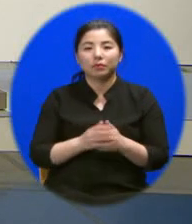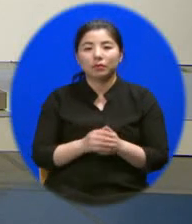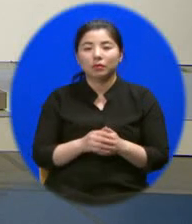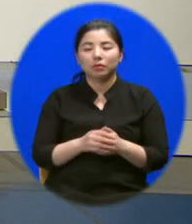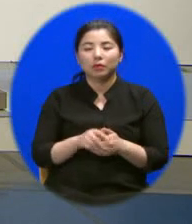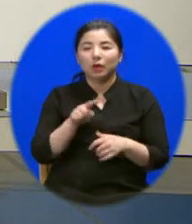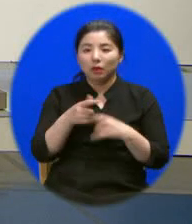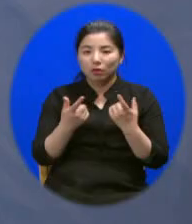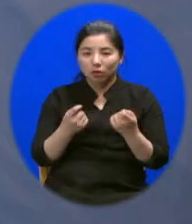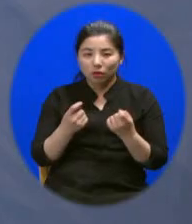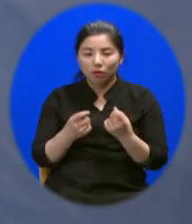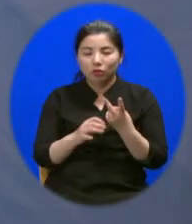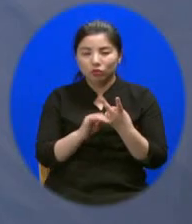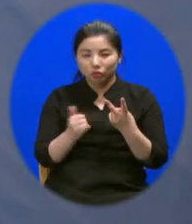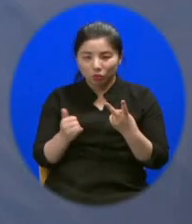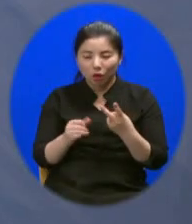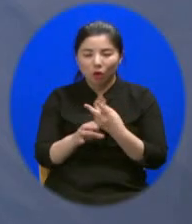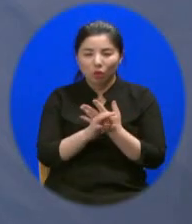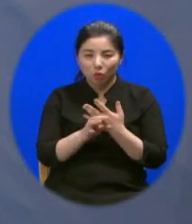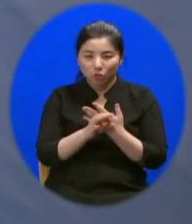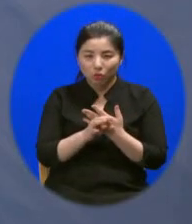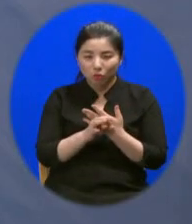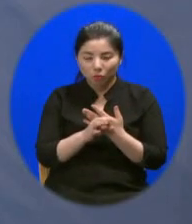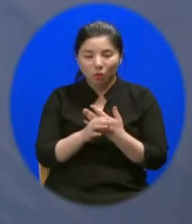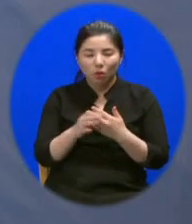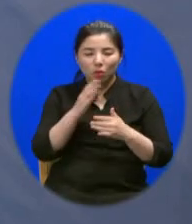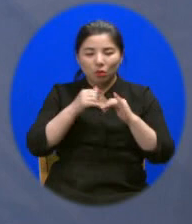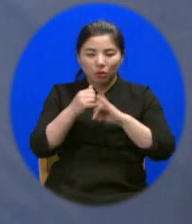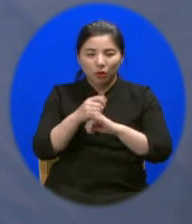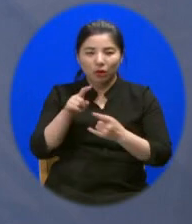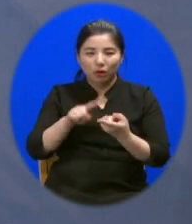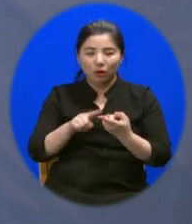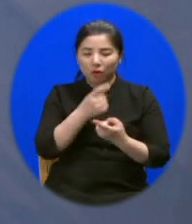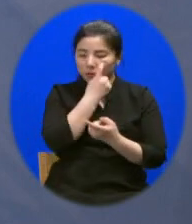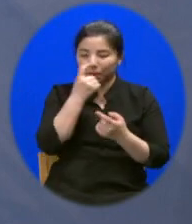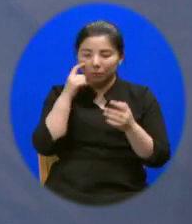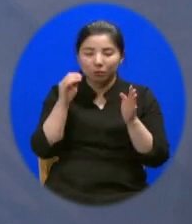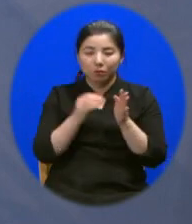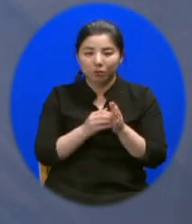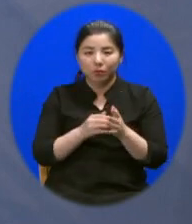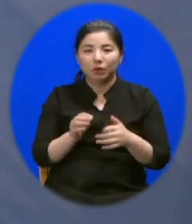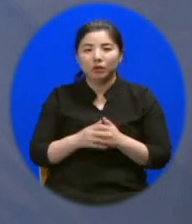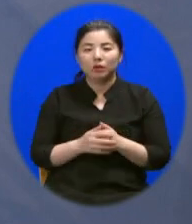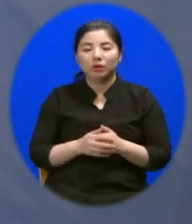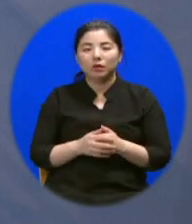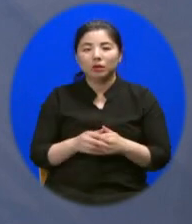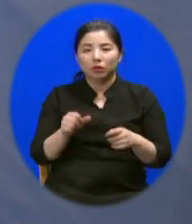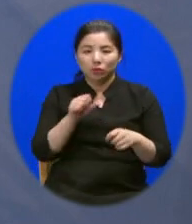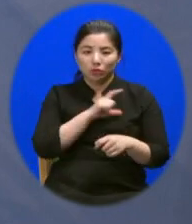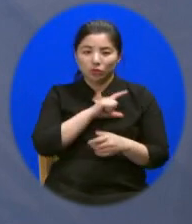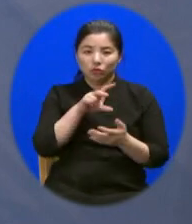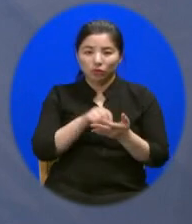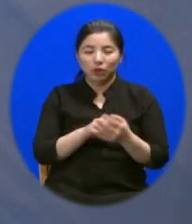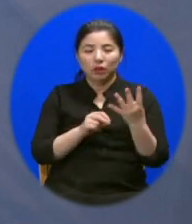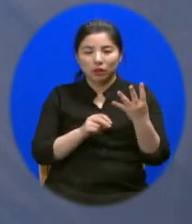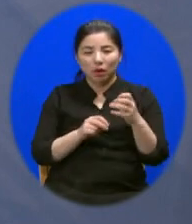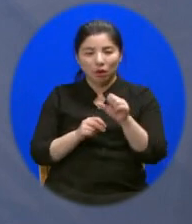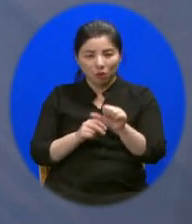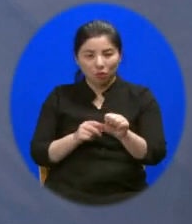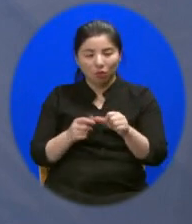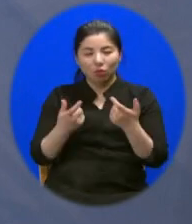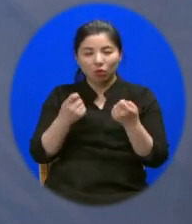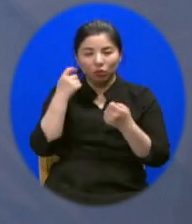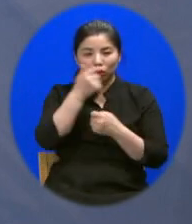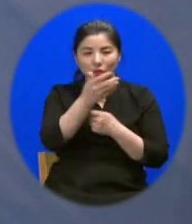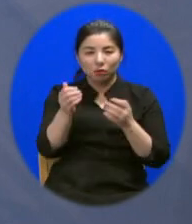이렇게 해서 두 부부의 공약에 대한 정책 검증을 마쳤습니다 자 다음 4 주제와 5 추세는 사회자 공통질문 뒤에